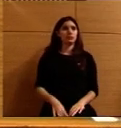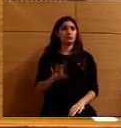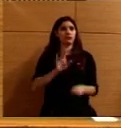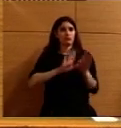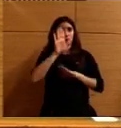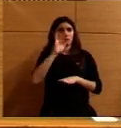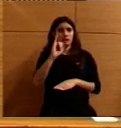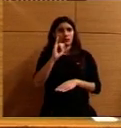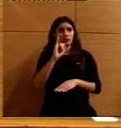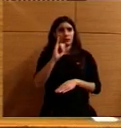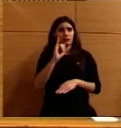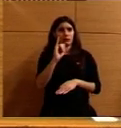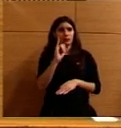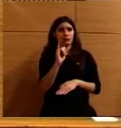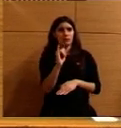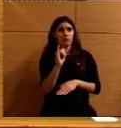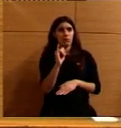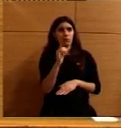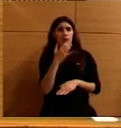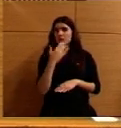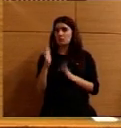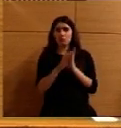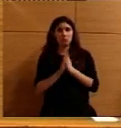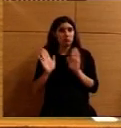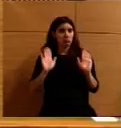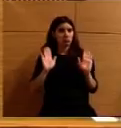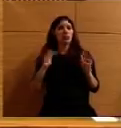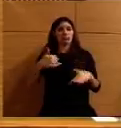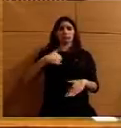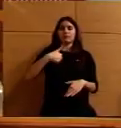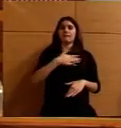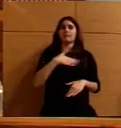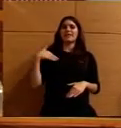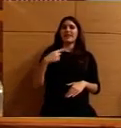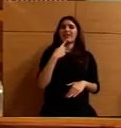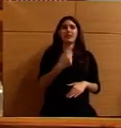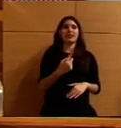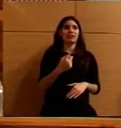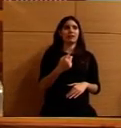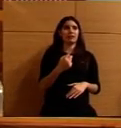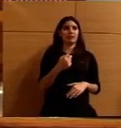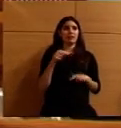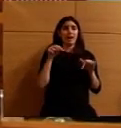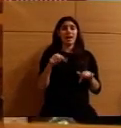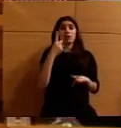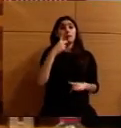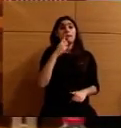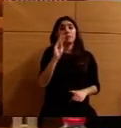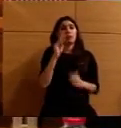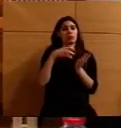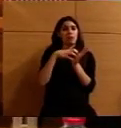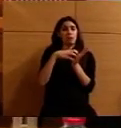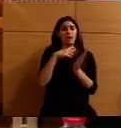Sí, senyora. Si no té ningú... Bueno, si ningú company meu té la paraula, nosaltres així farem una consulta en